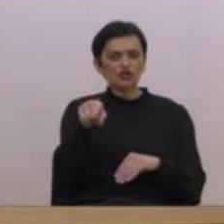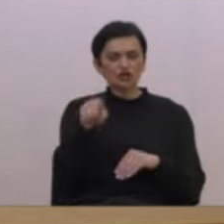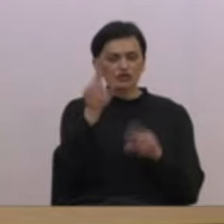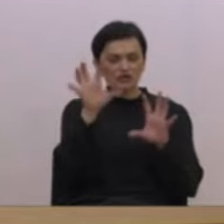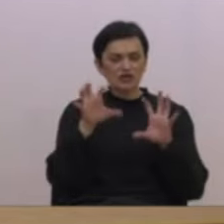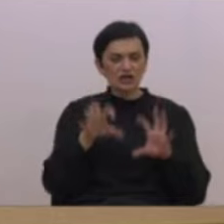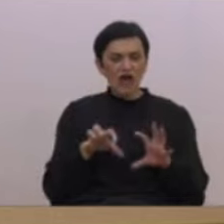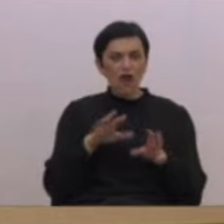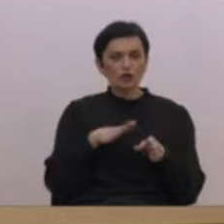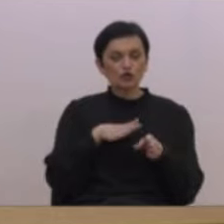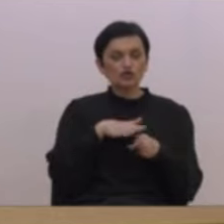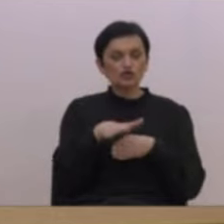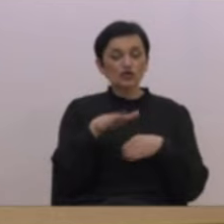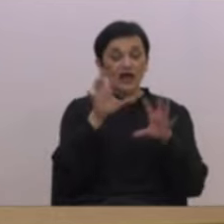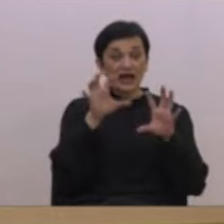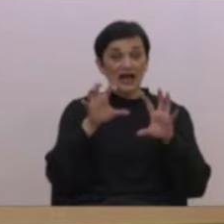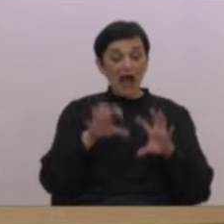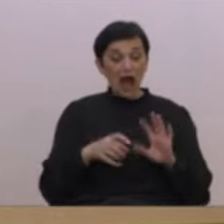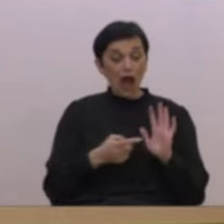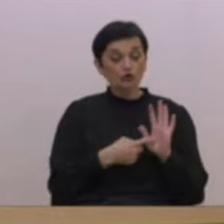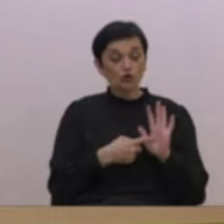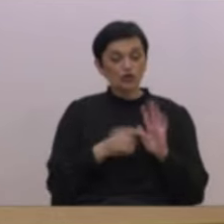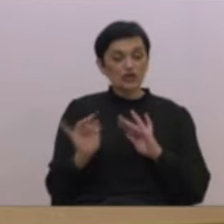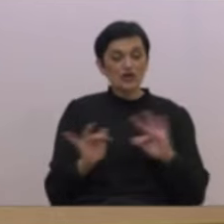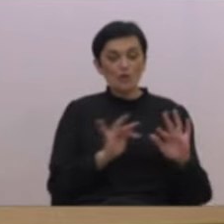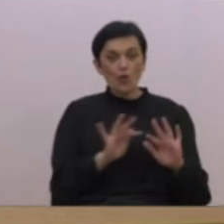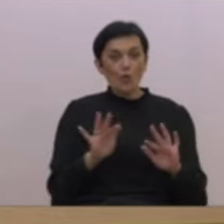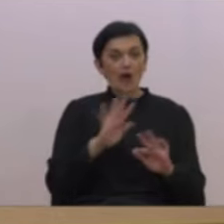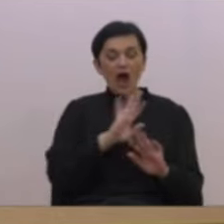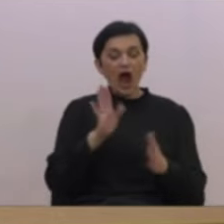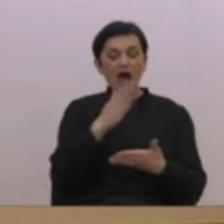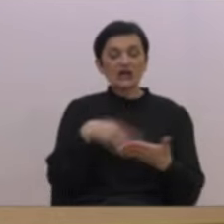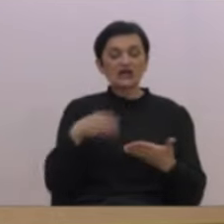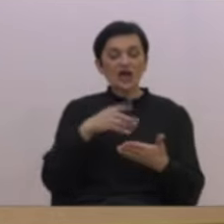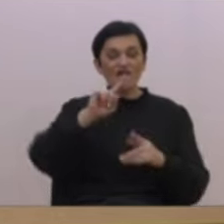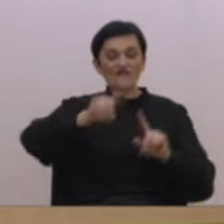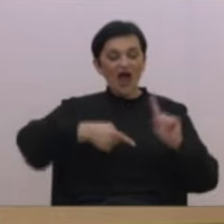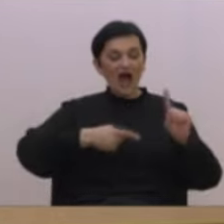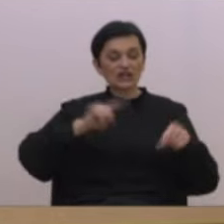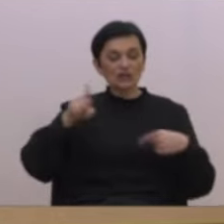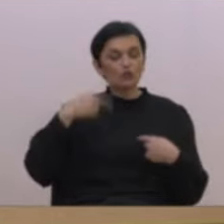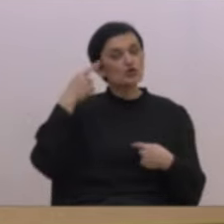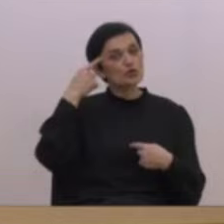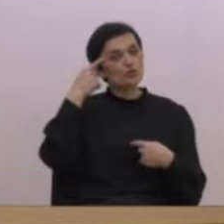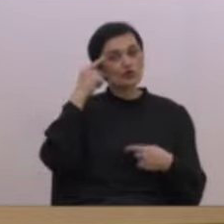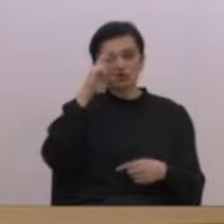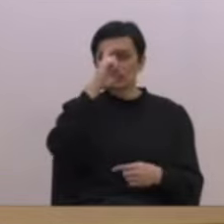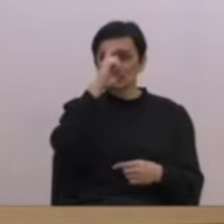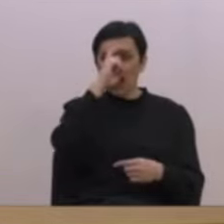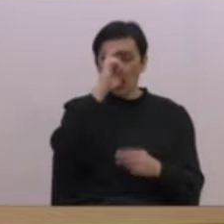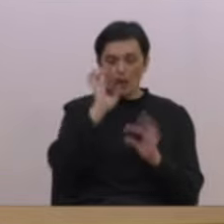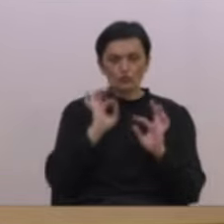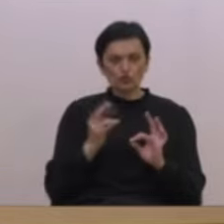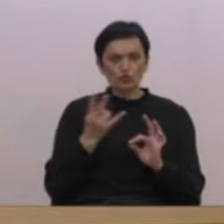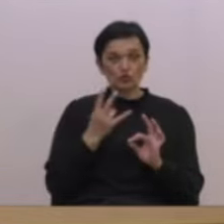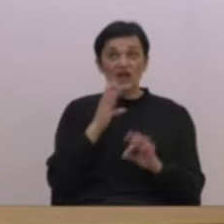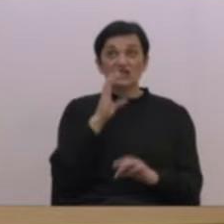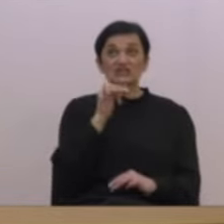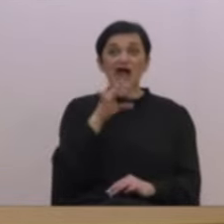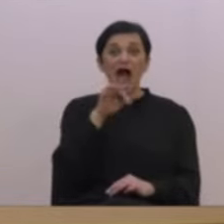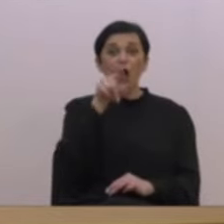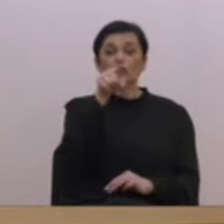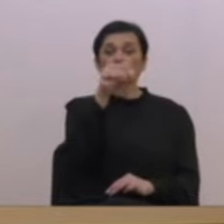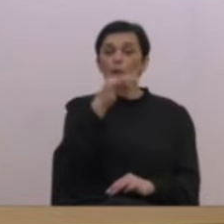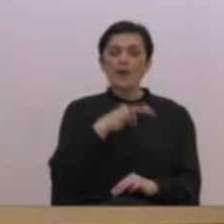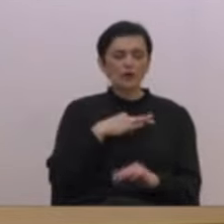კანონი შეასრულოთ და კანონი შემოქმედოთ და არ გააუქმოთ ეს ვალდებულება და იფიქროთ სახელმწიფოებრივად? Სანდროსგან არ ვიტყვი